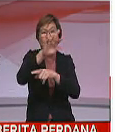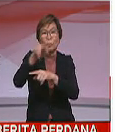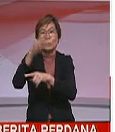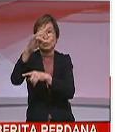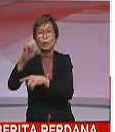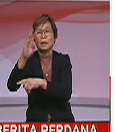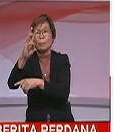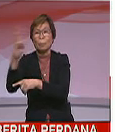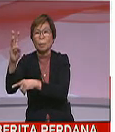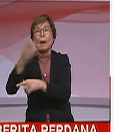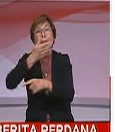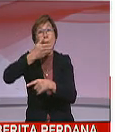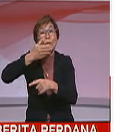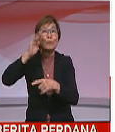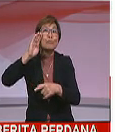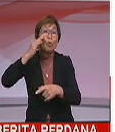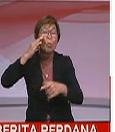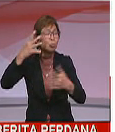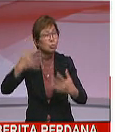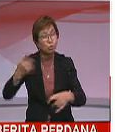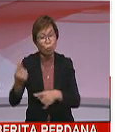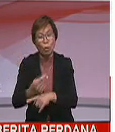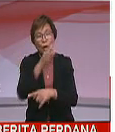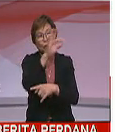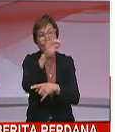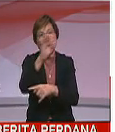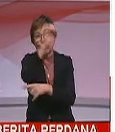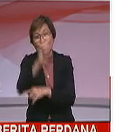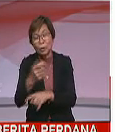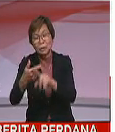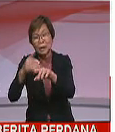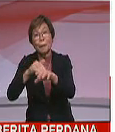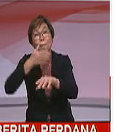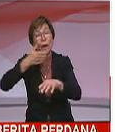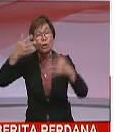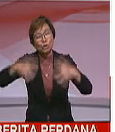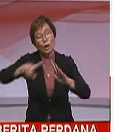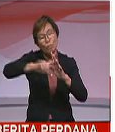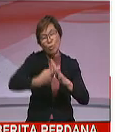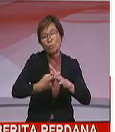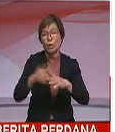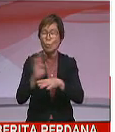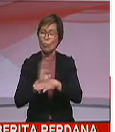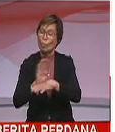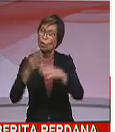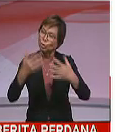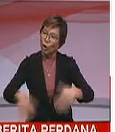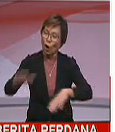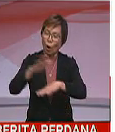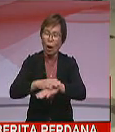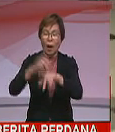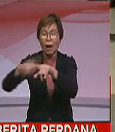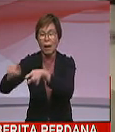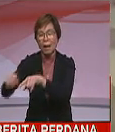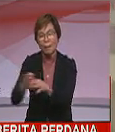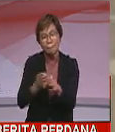5766 beliau Bumiputera 99-100 daripadanya telah mengulurkan operasi perniagaan dalam pelbagai